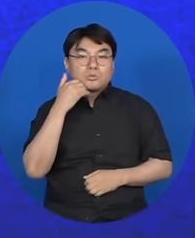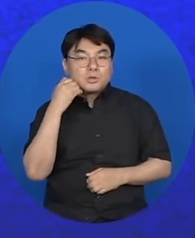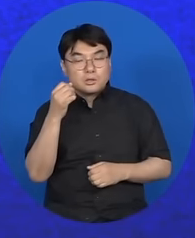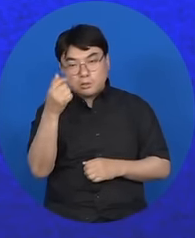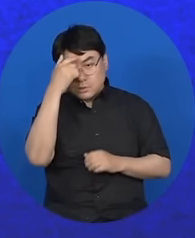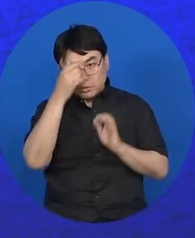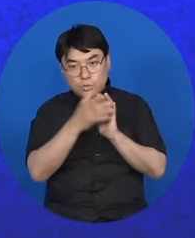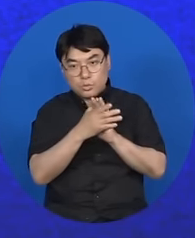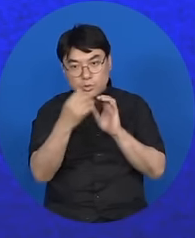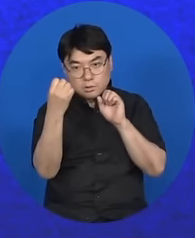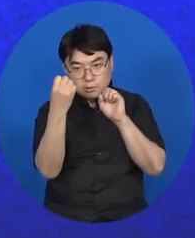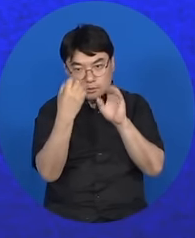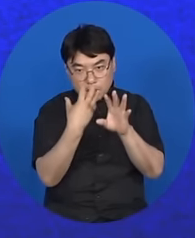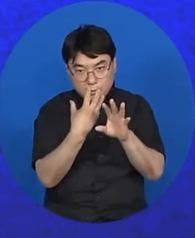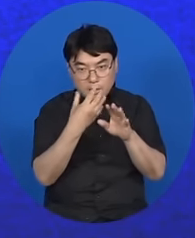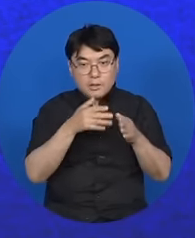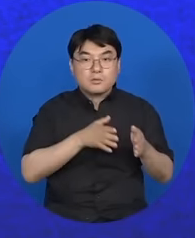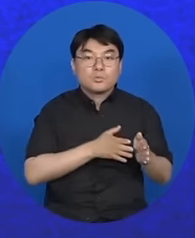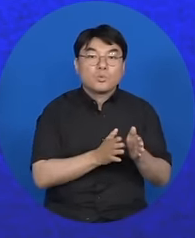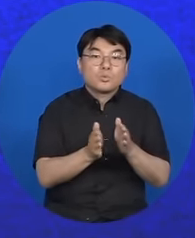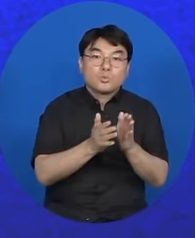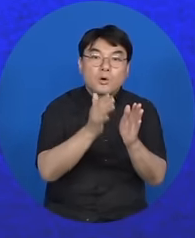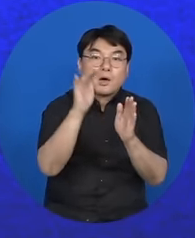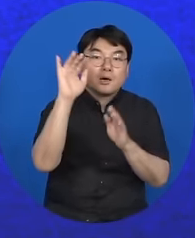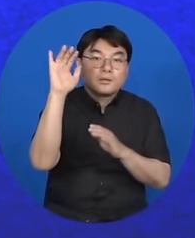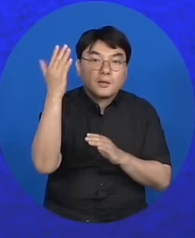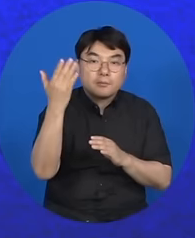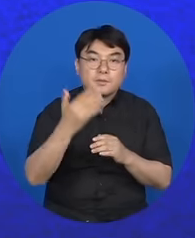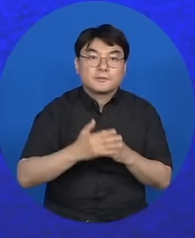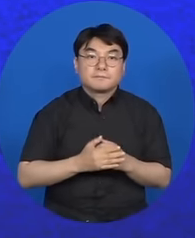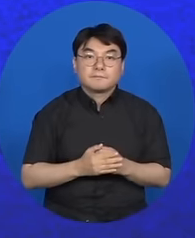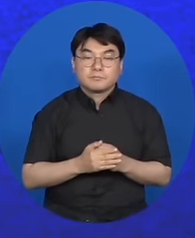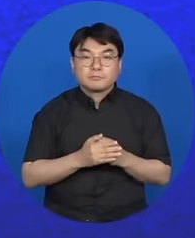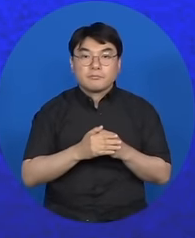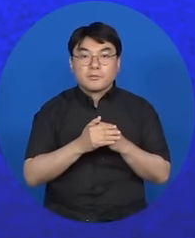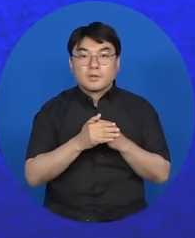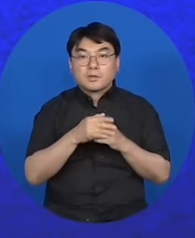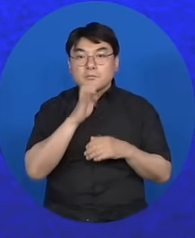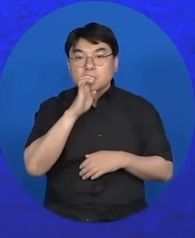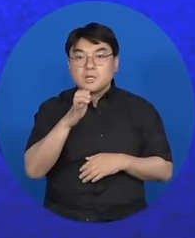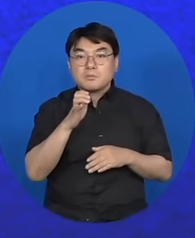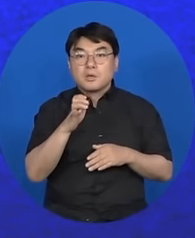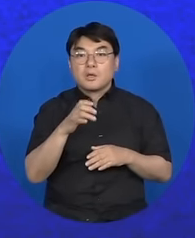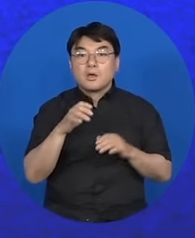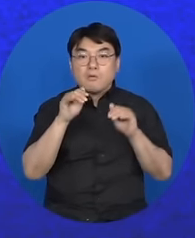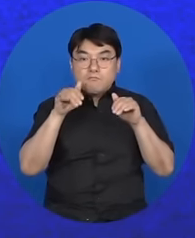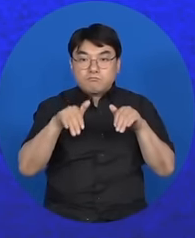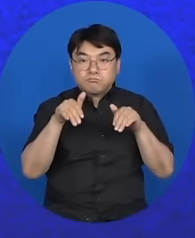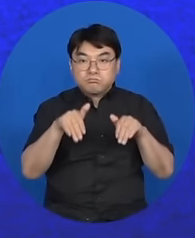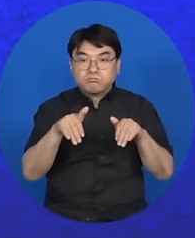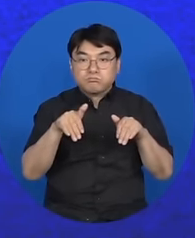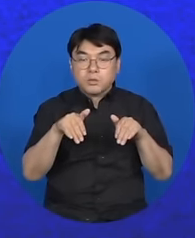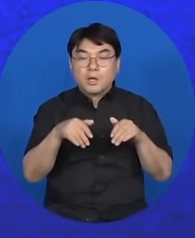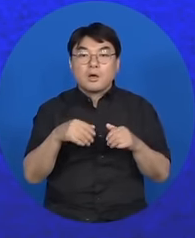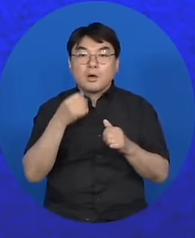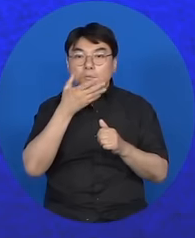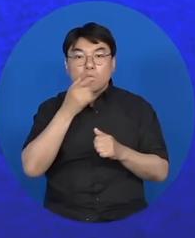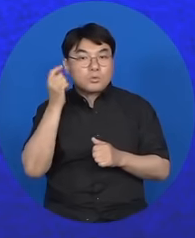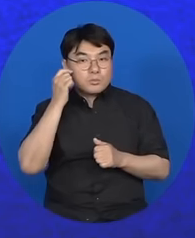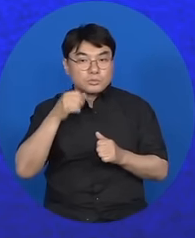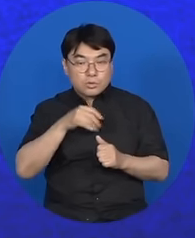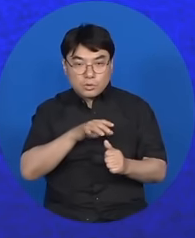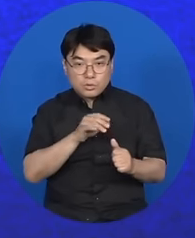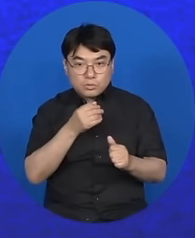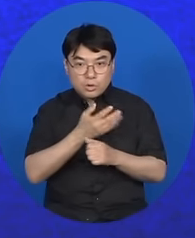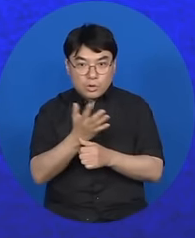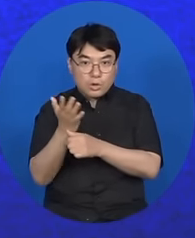것입니다. 순종한 빌립을 통해 내시에게 복음이 전해지고 그가 구원을 받게 돼요. 순종한 정탐꾼들을